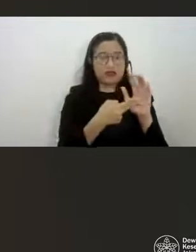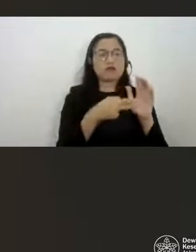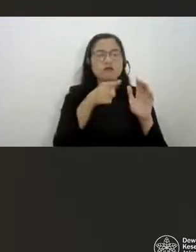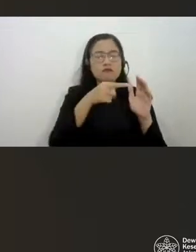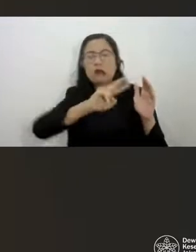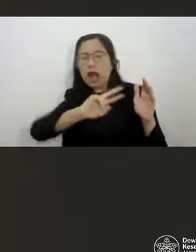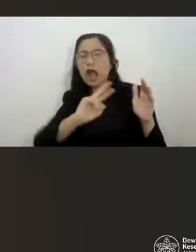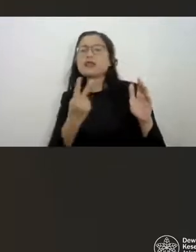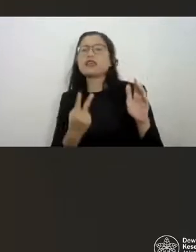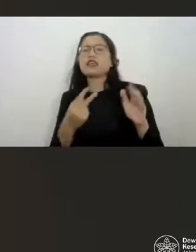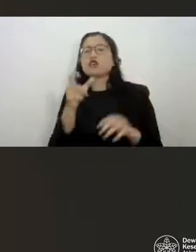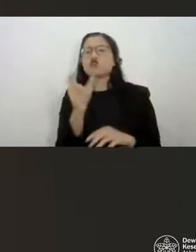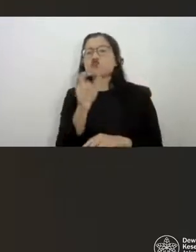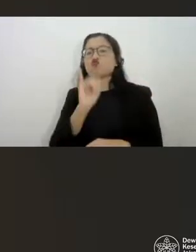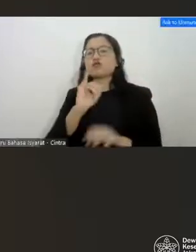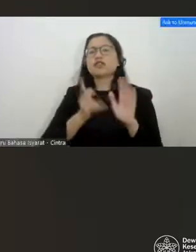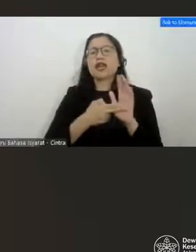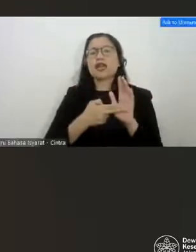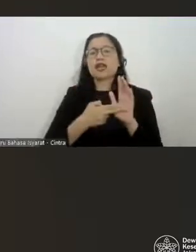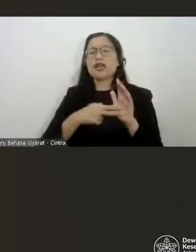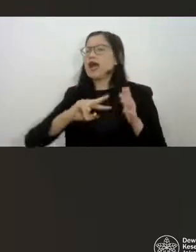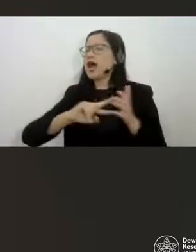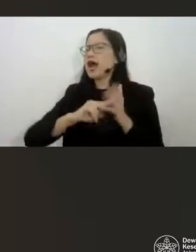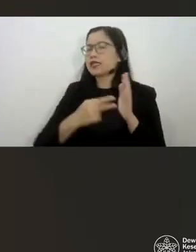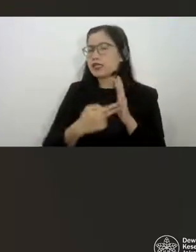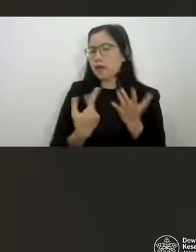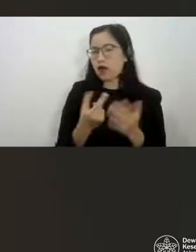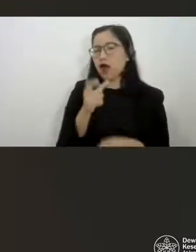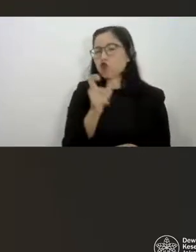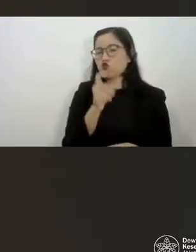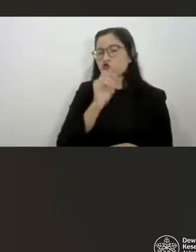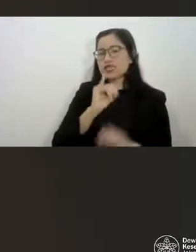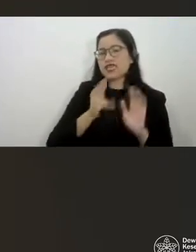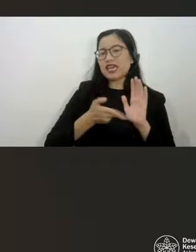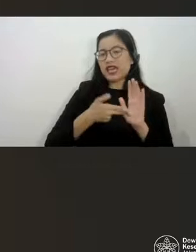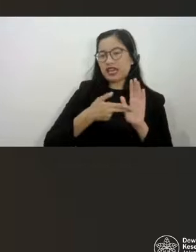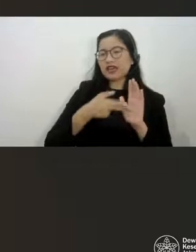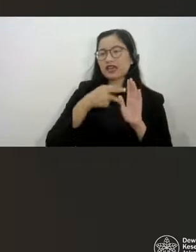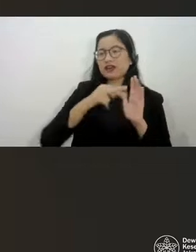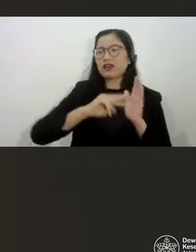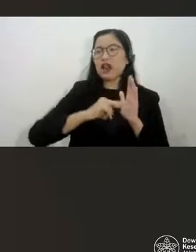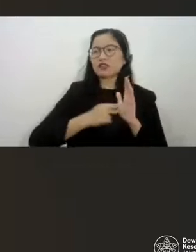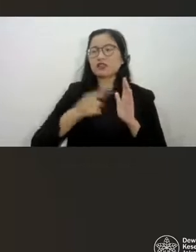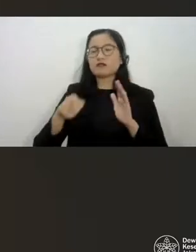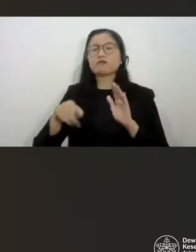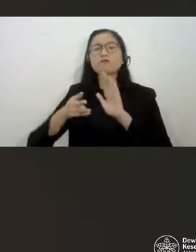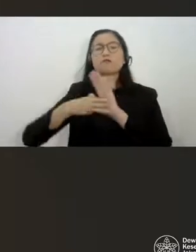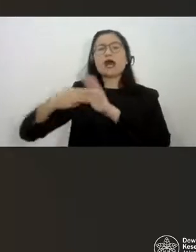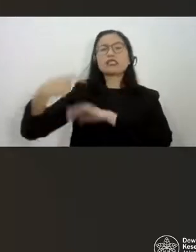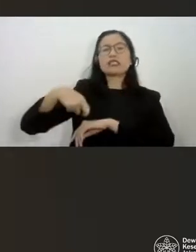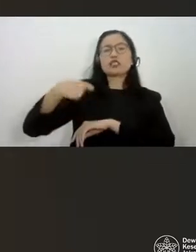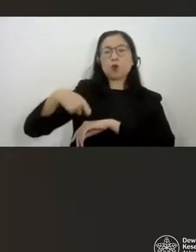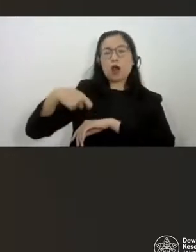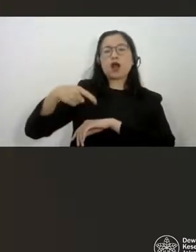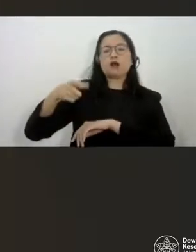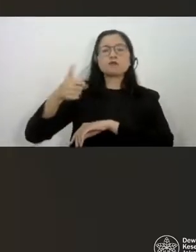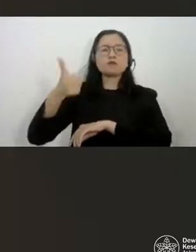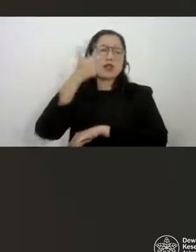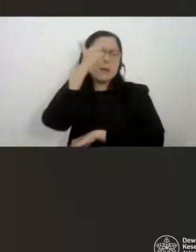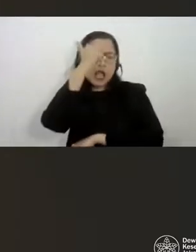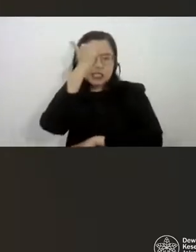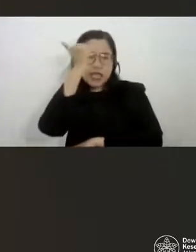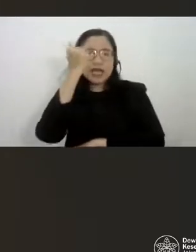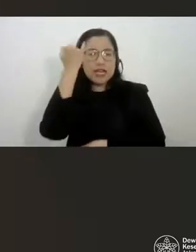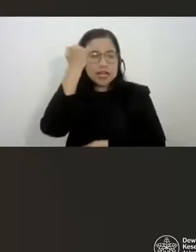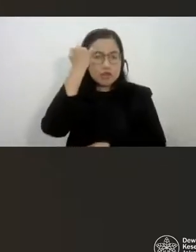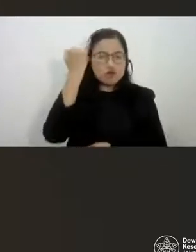dengan mengubah UIN itu berarti membuka kesempatan bagi mahasiswa untuk mempelajari ilmu-ilmu umum. Jadi